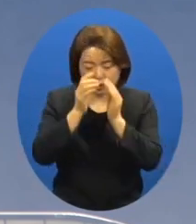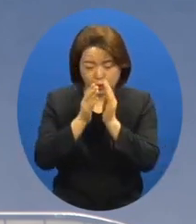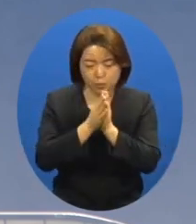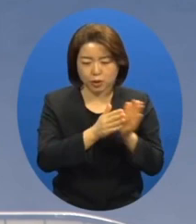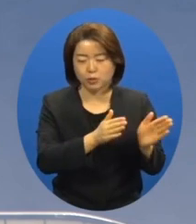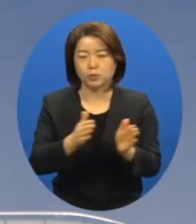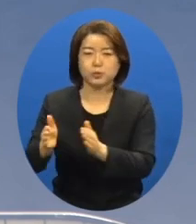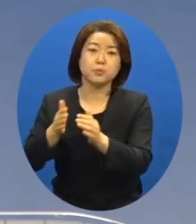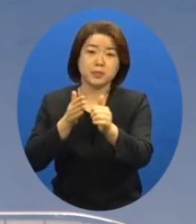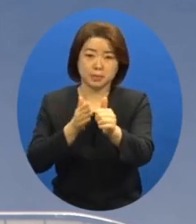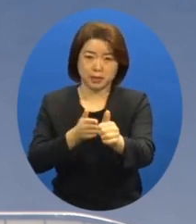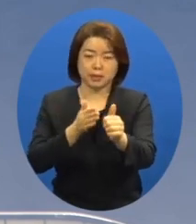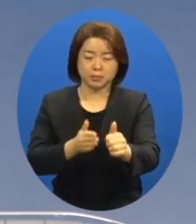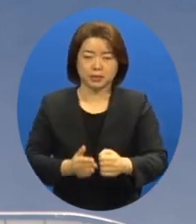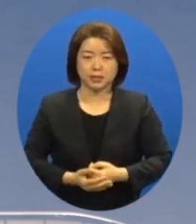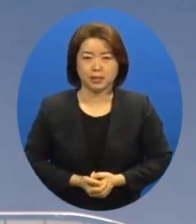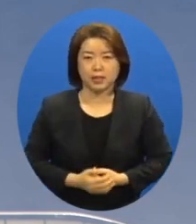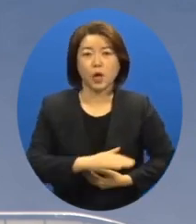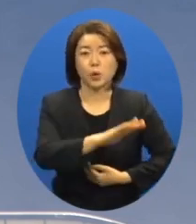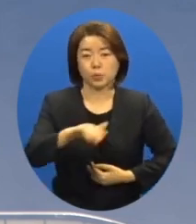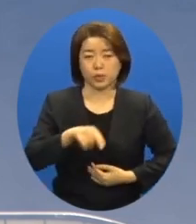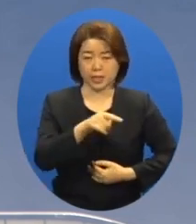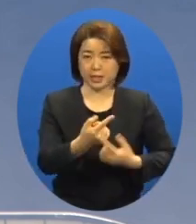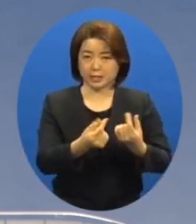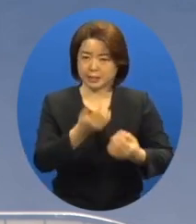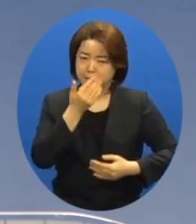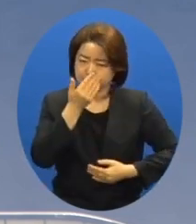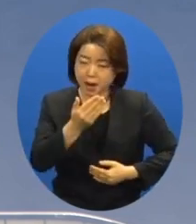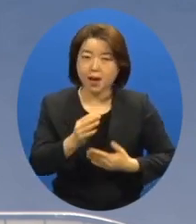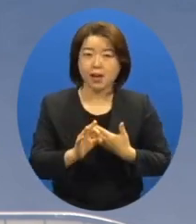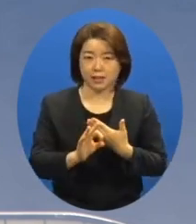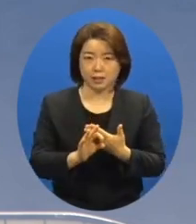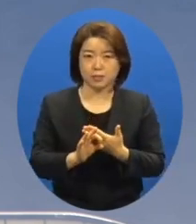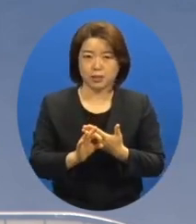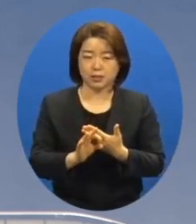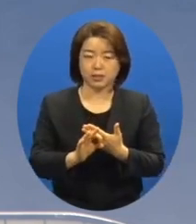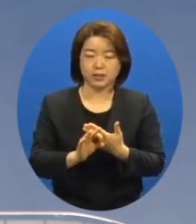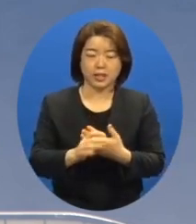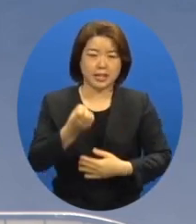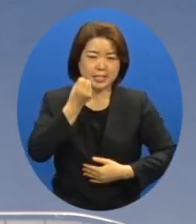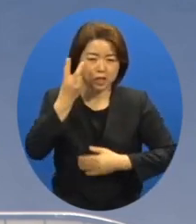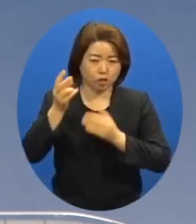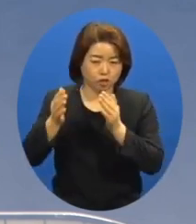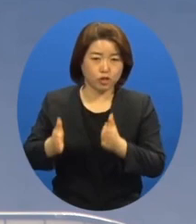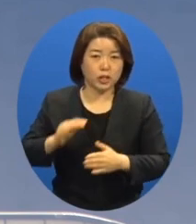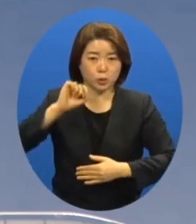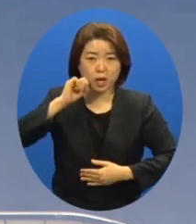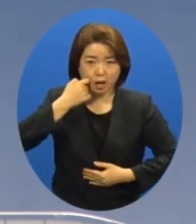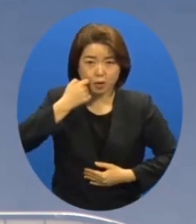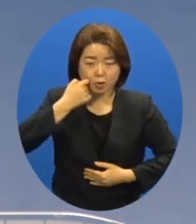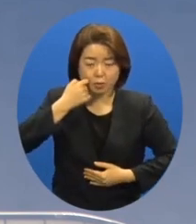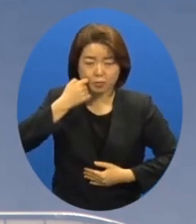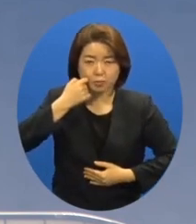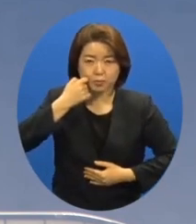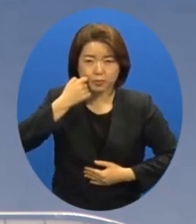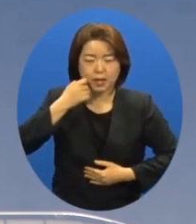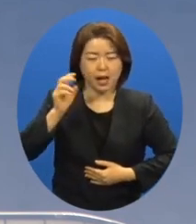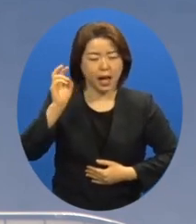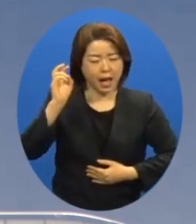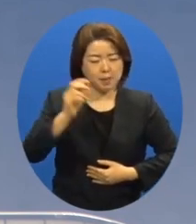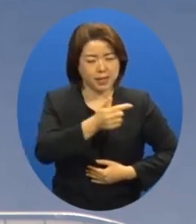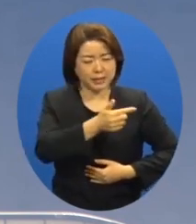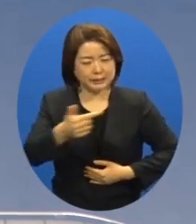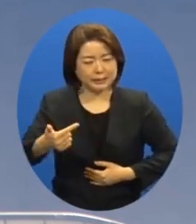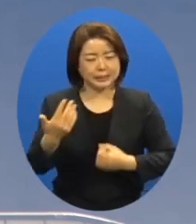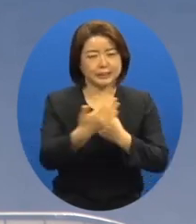준비해 주시기 바랍니다. 우리가 그렇게 될 수 있다면 지난 두 달 동안의 어려움은 아마 큰